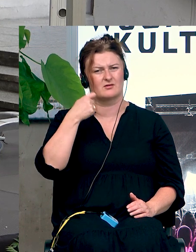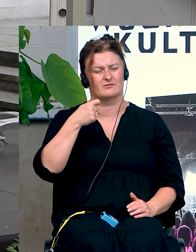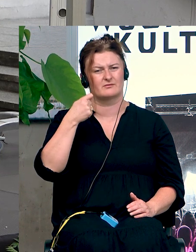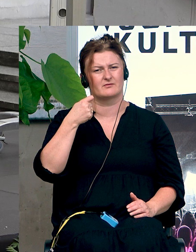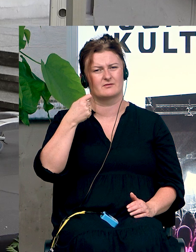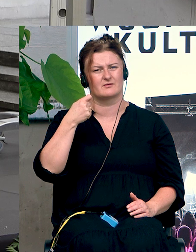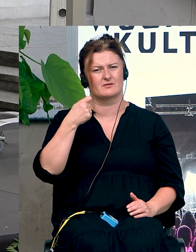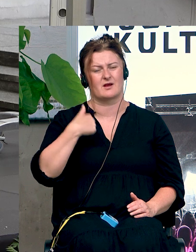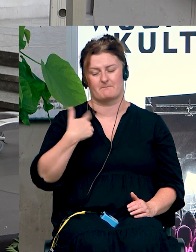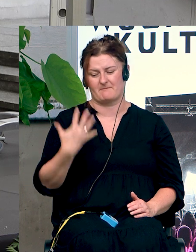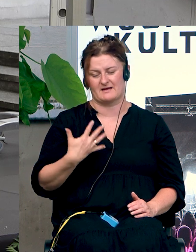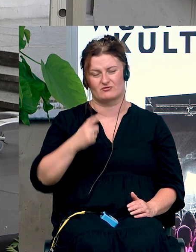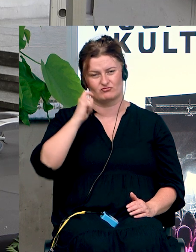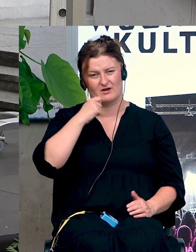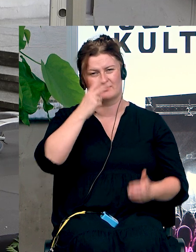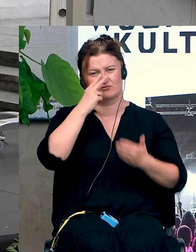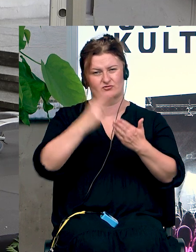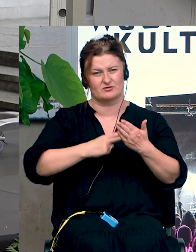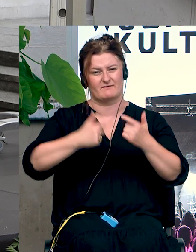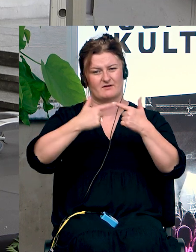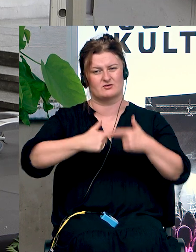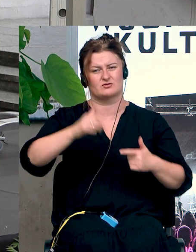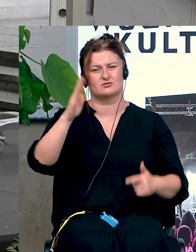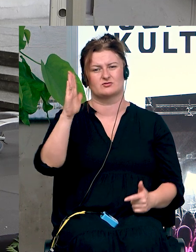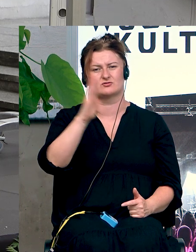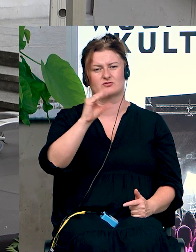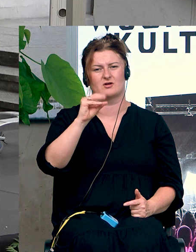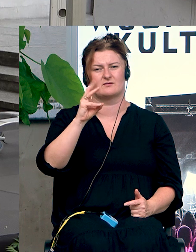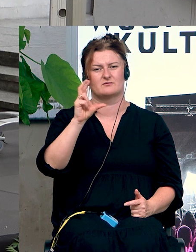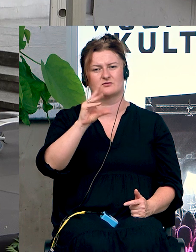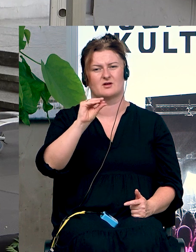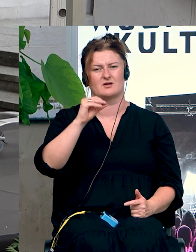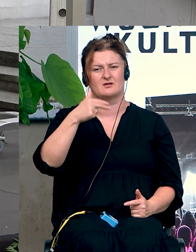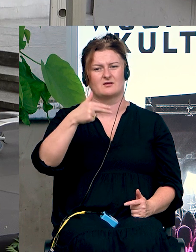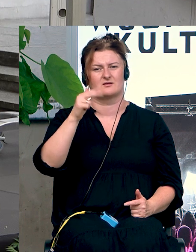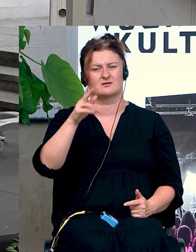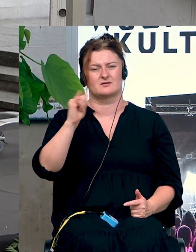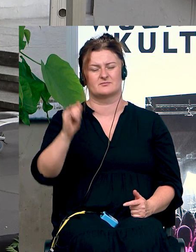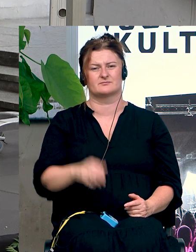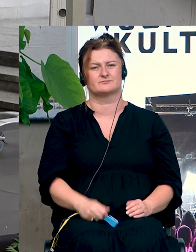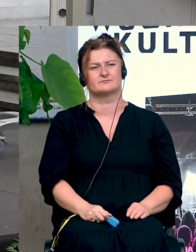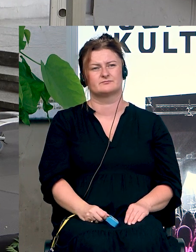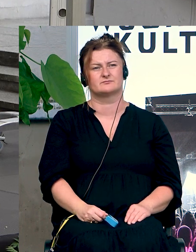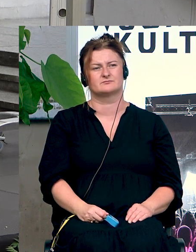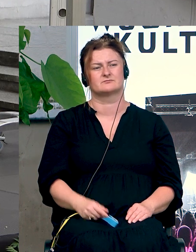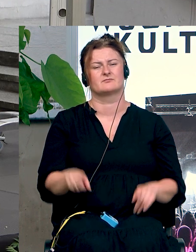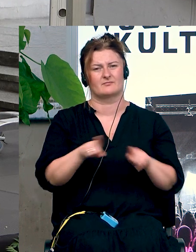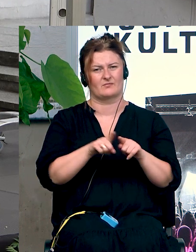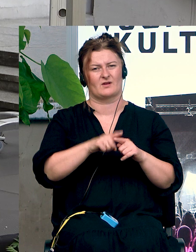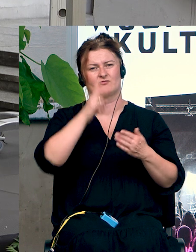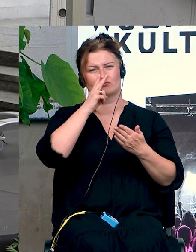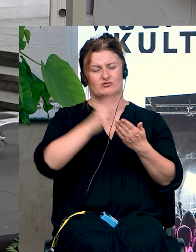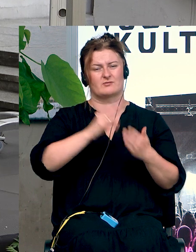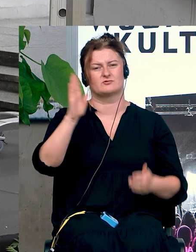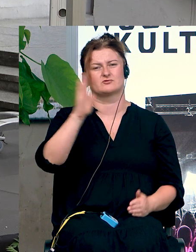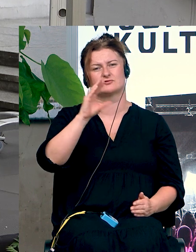мені подобалися ці вірші. А це даєш твоїй цьорці до читання? Ми теж читаємо Шевченка, у нас вдома висить Шевченка.